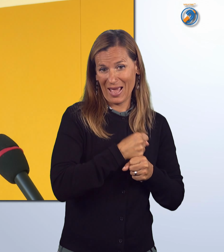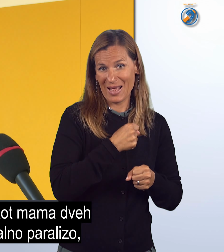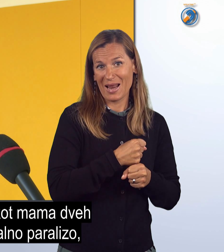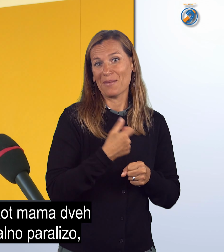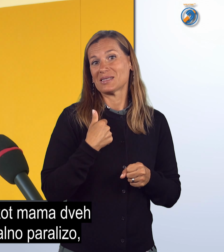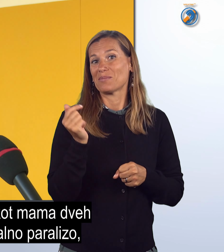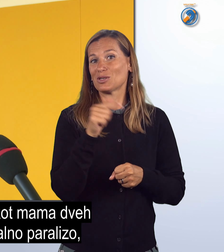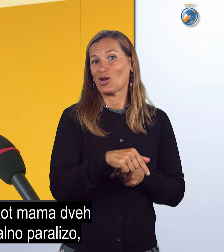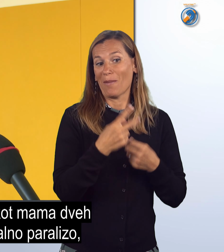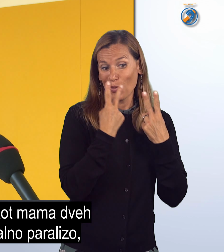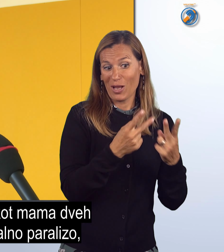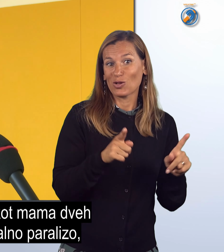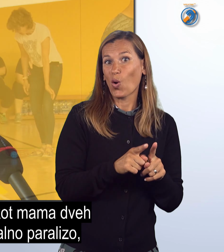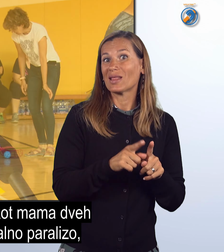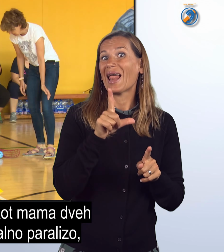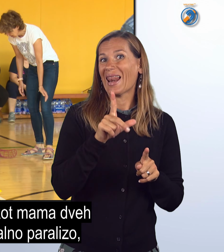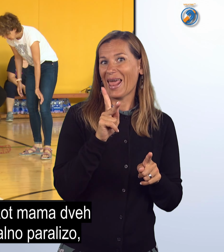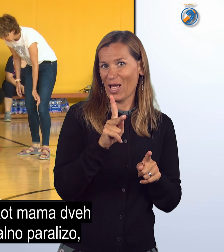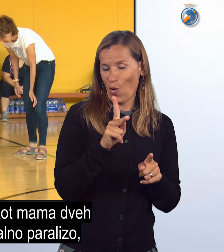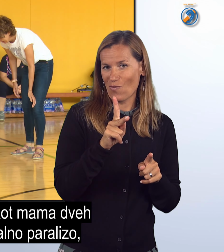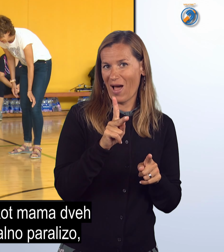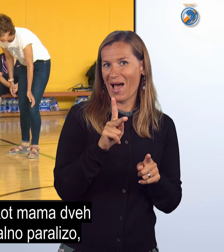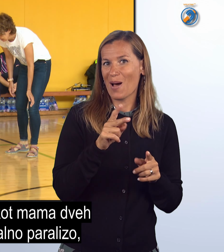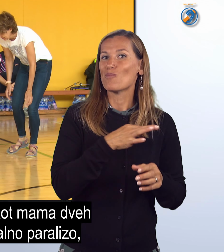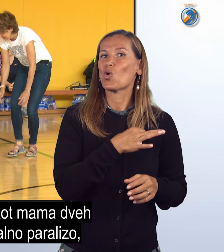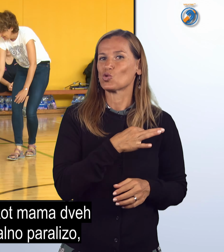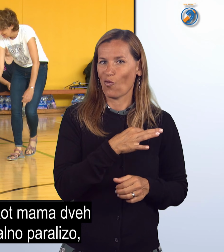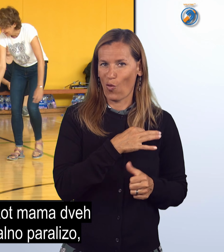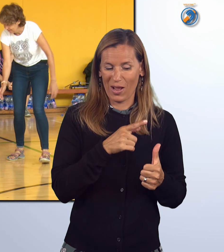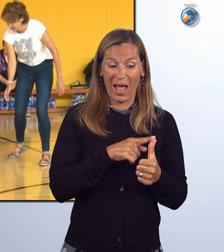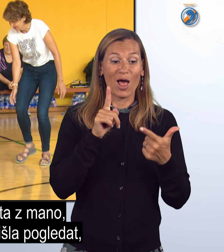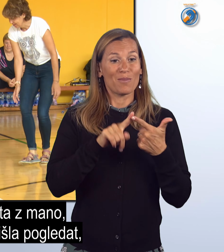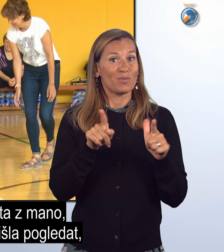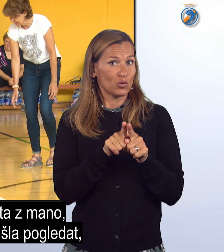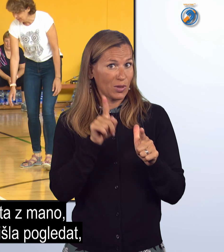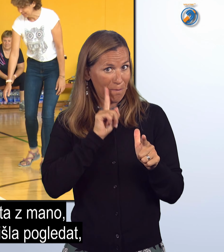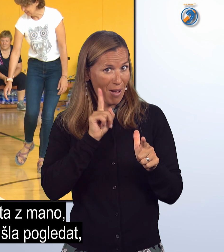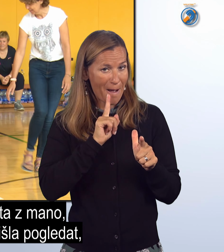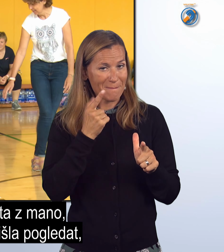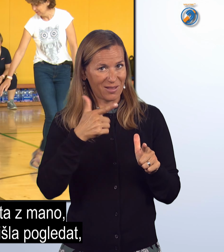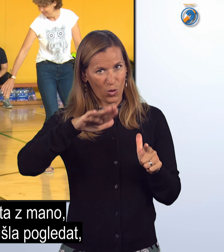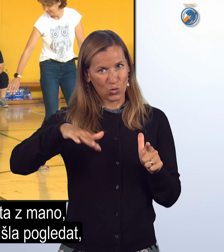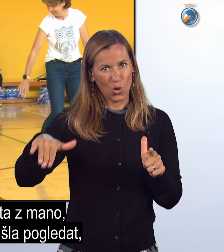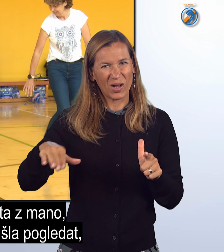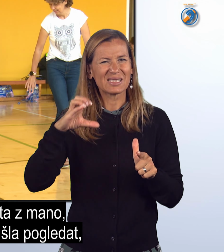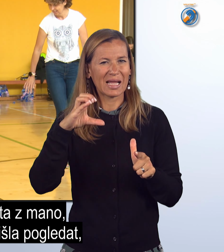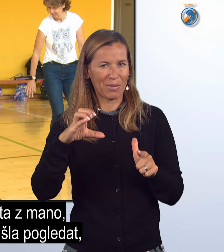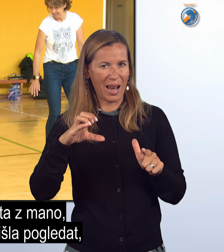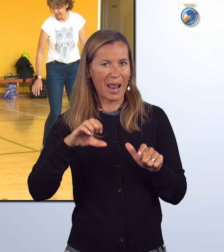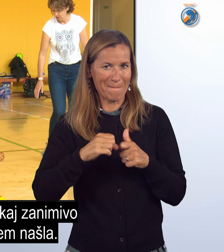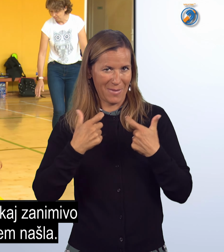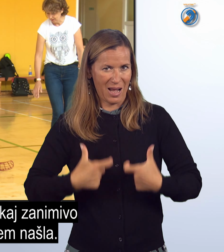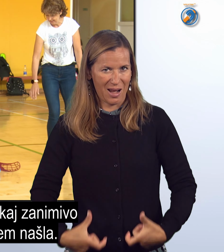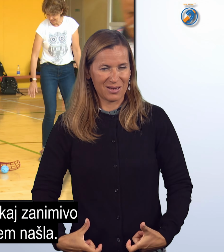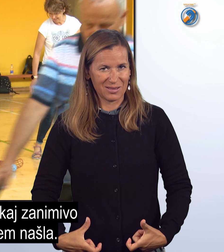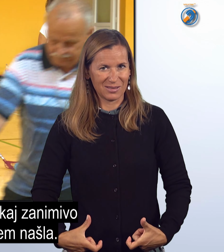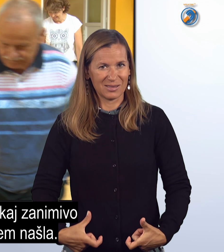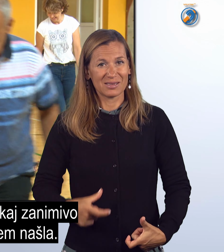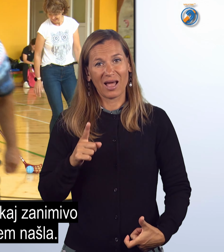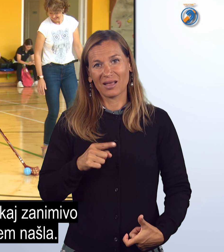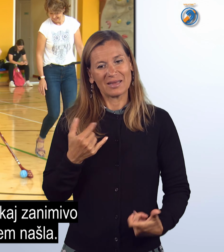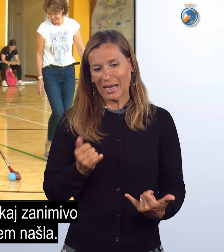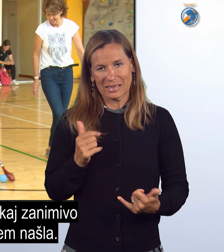lekova prostovoljka. Logače pa tudi kot mama dveh otrok z cerebralno paralizo, ki dones nista z manom, ampak sem prišla pogledati, če bi bilo jutr